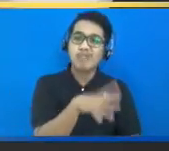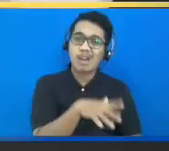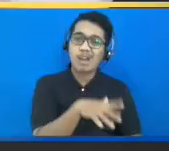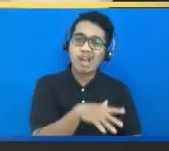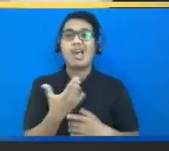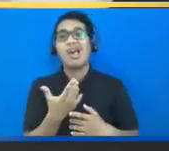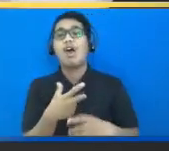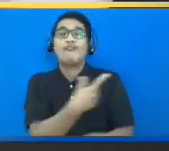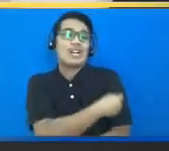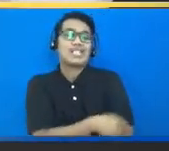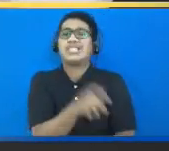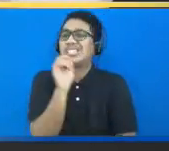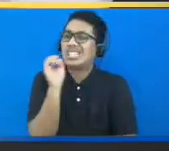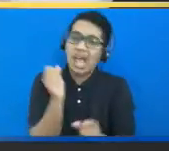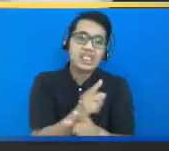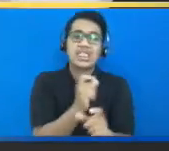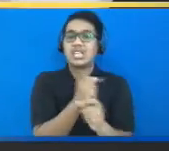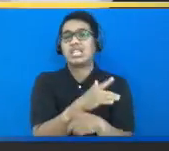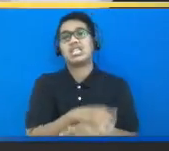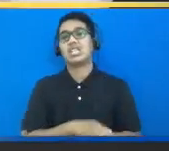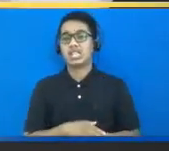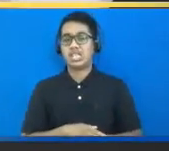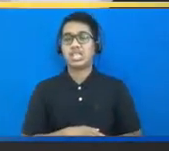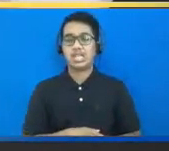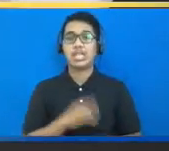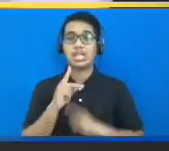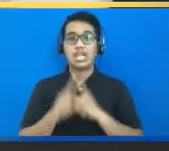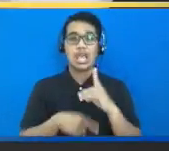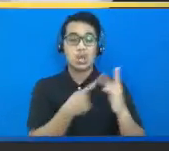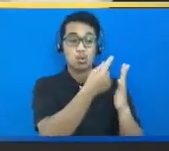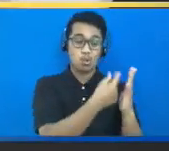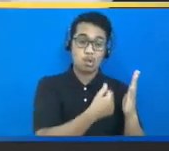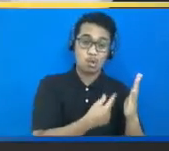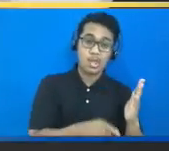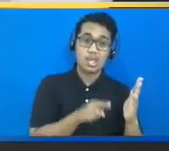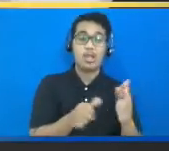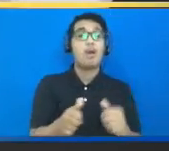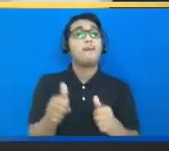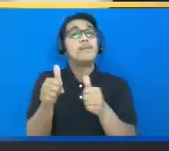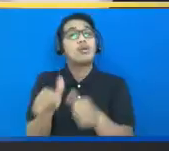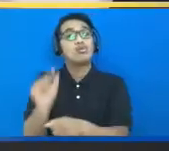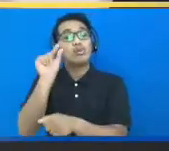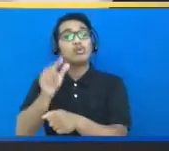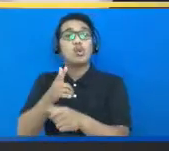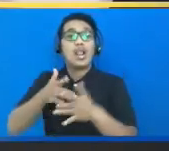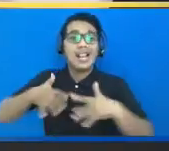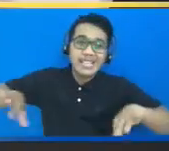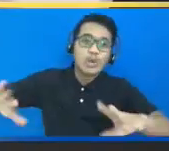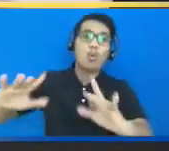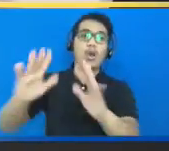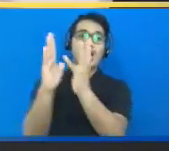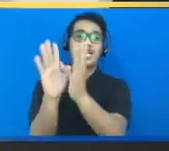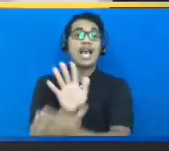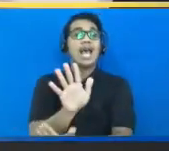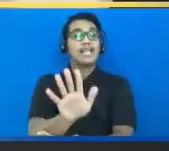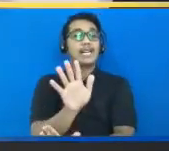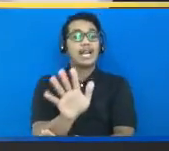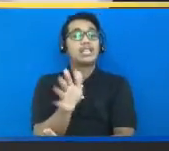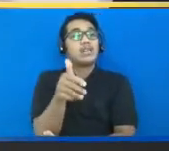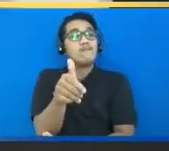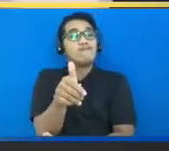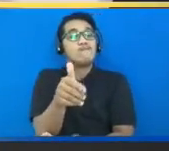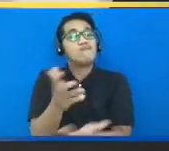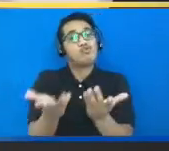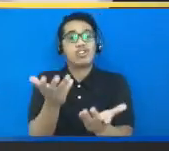lisan economy kristal secara budget dan juga is good for environment ini yang mungkin nanti akan sejalan